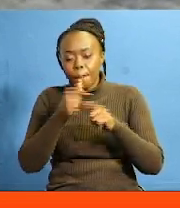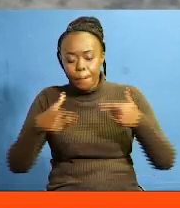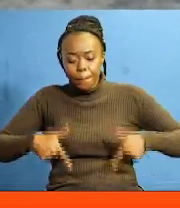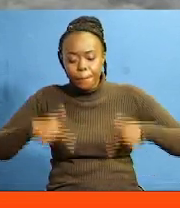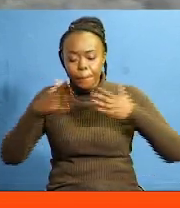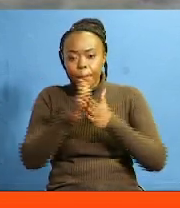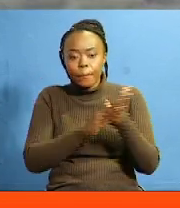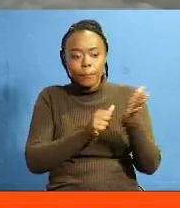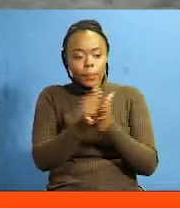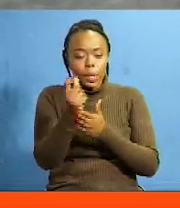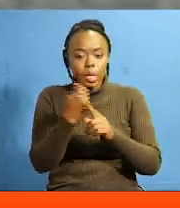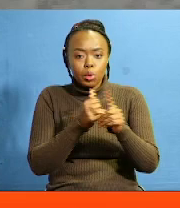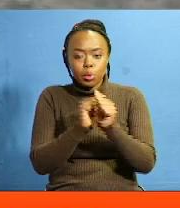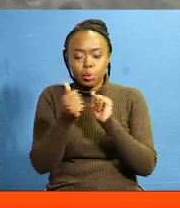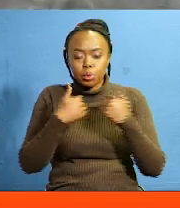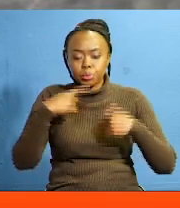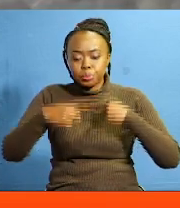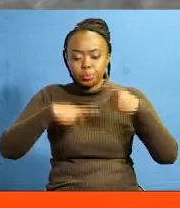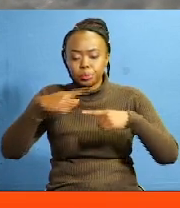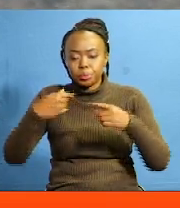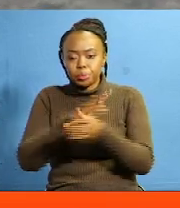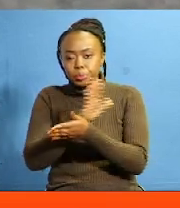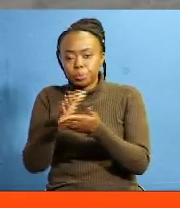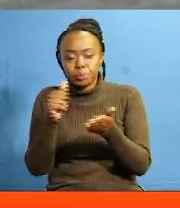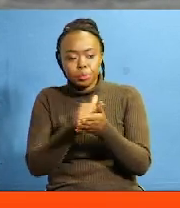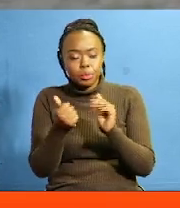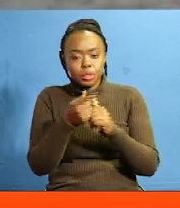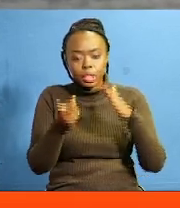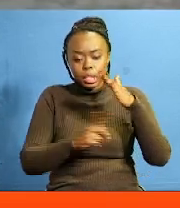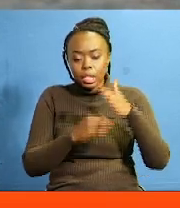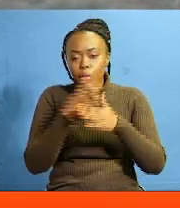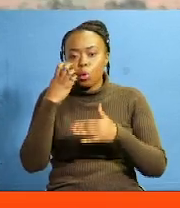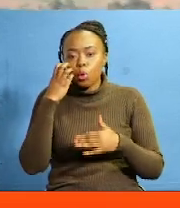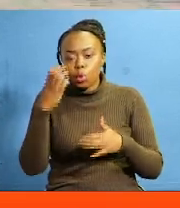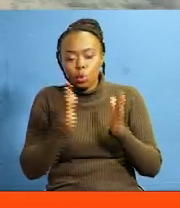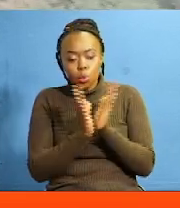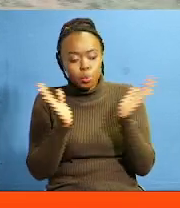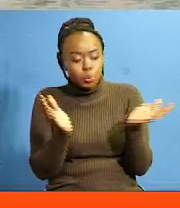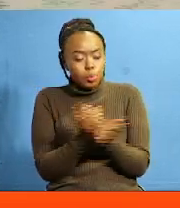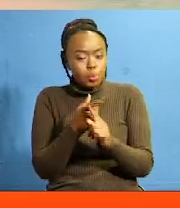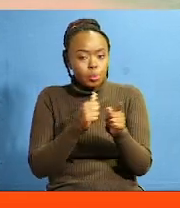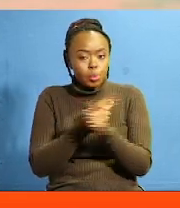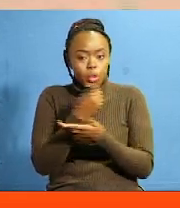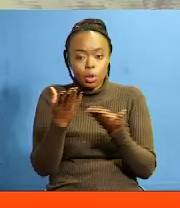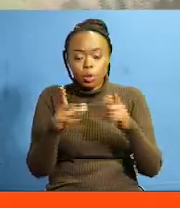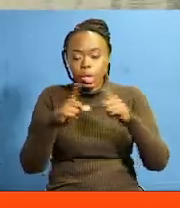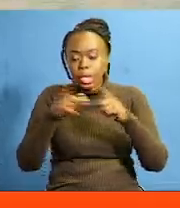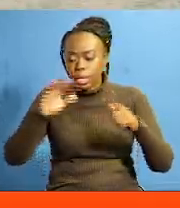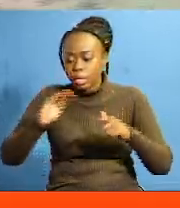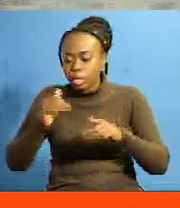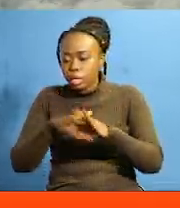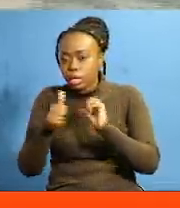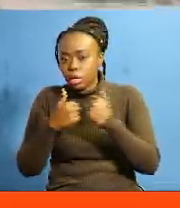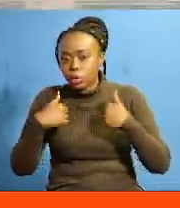mali kuharibiwa katika uhasama unaoendelea eneo hilo. Waziri Matiang'i alizindua kaunti ndogo ya Kilima huko Laikipia